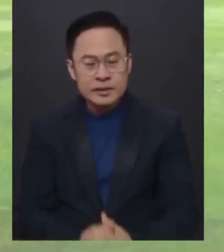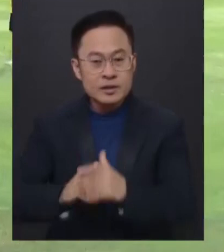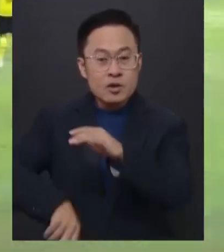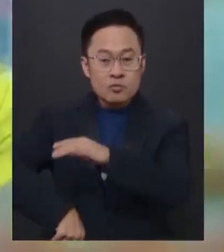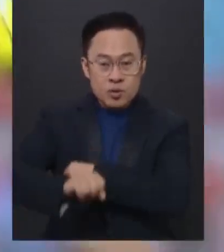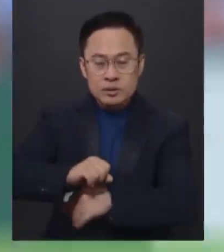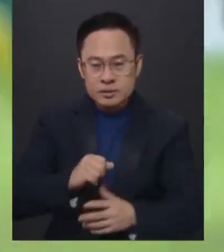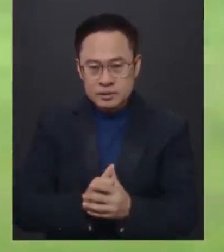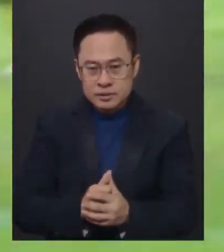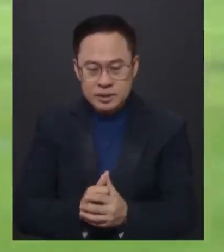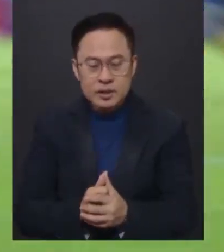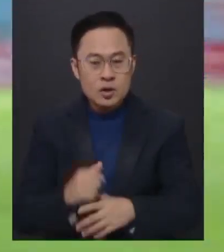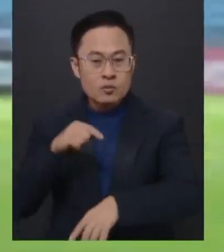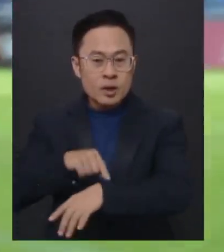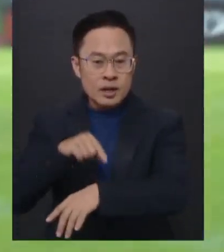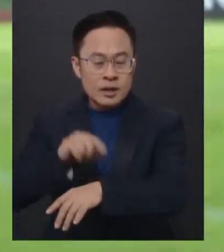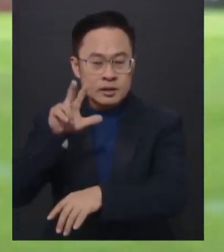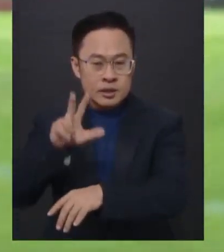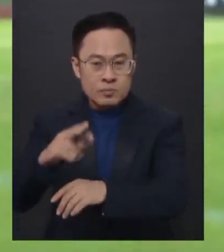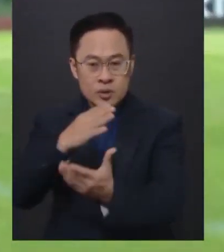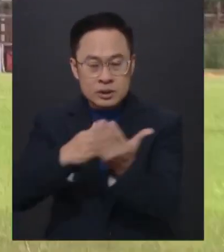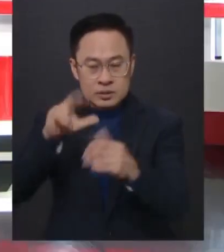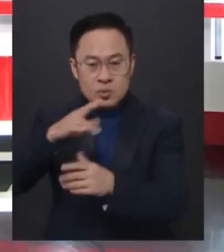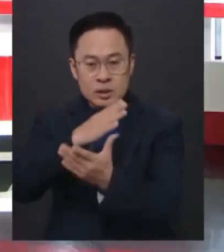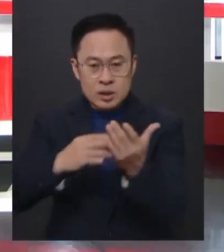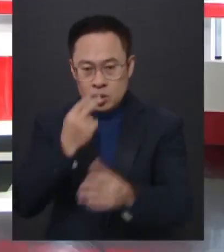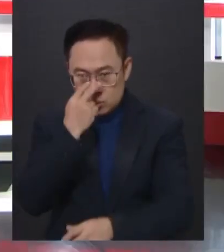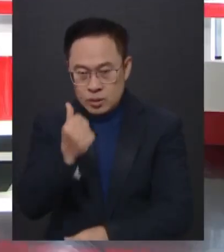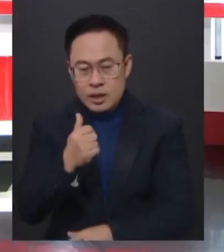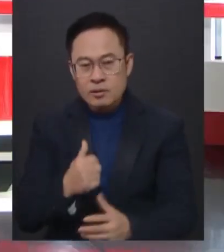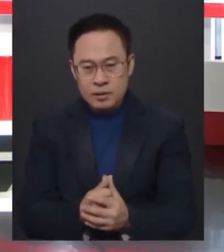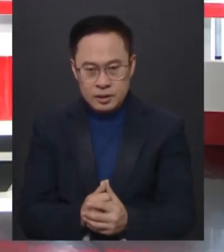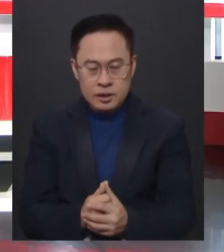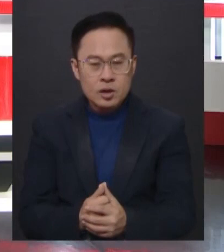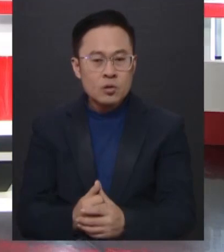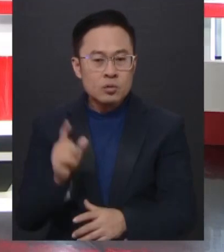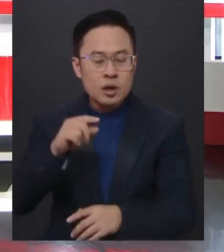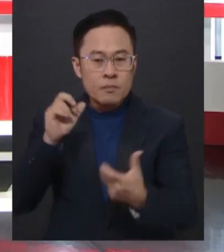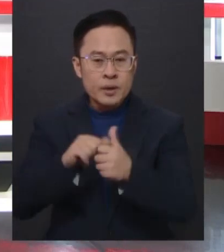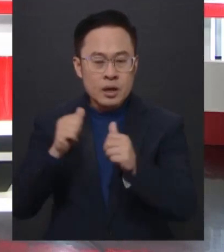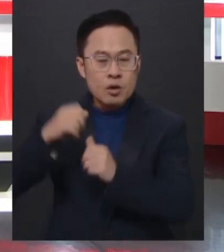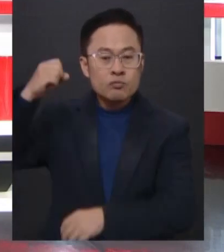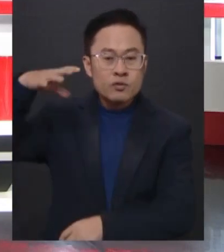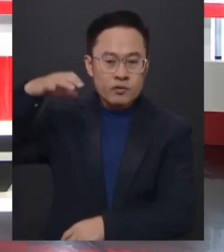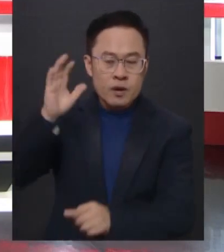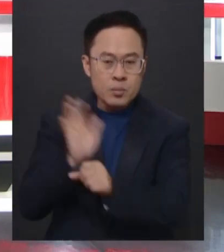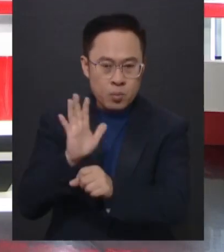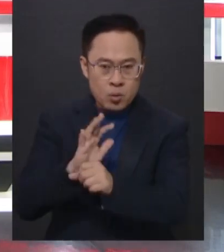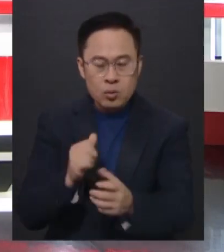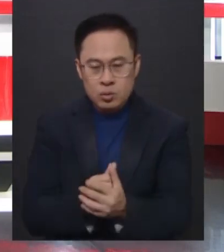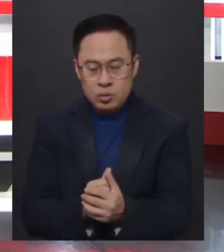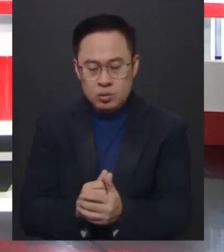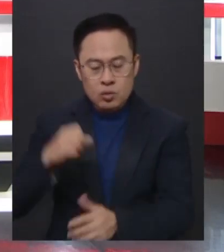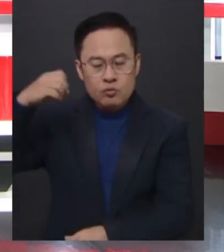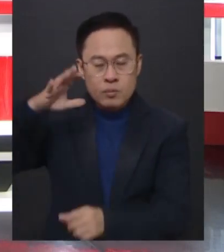ต้องขยับมาเตะตอนบ่าย 3:30 เนี่ยเขาก็คำนวณไว้แล้วนะครับเพราะว่าเป็นเรื่องของไฟฟ้าในสนามด้วยแล้วก็คำนวณไว้แล้